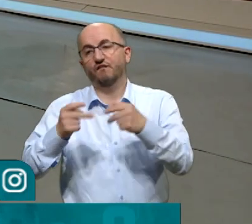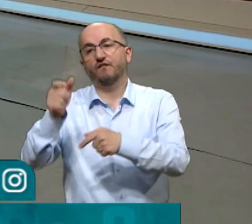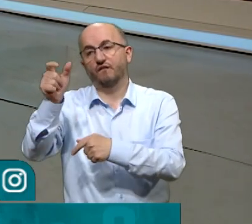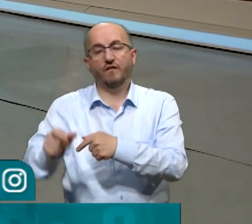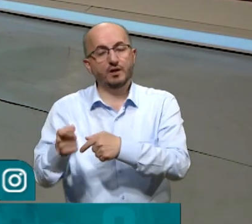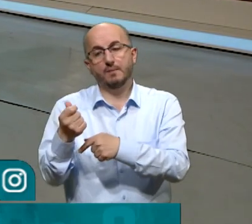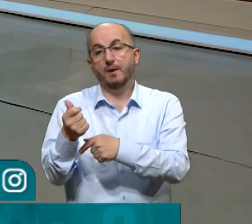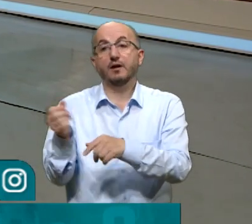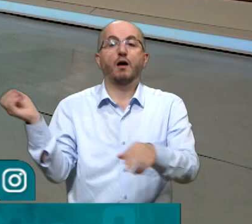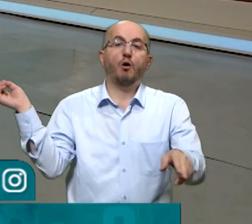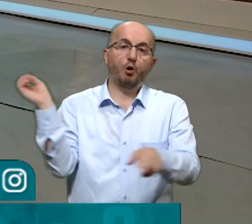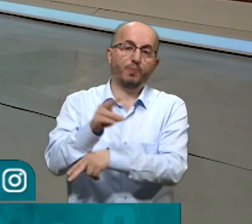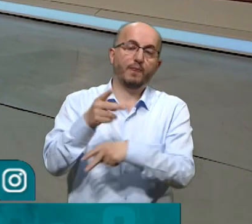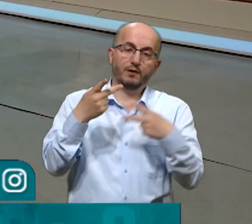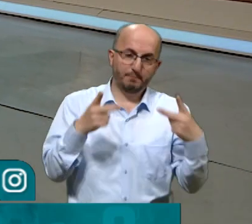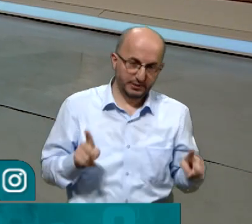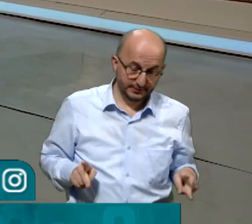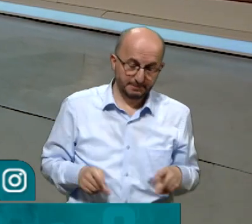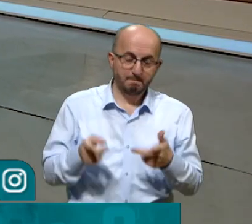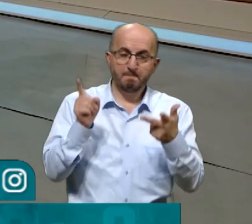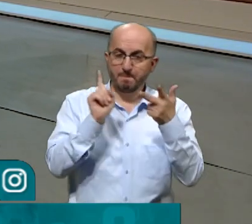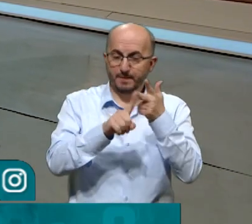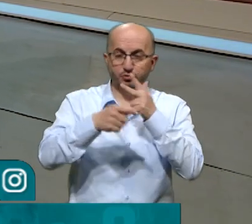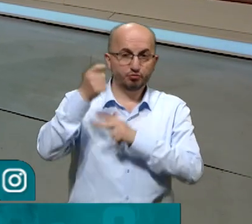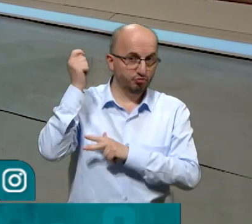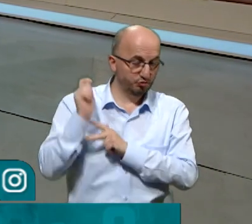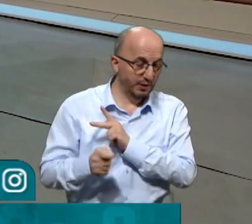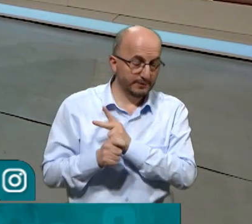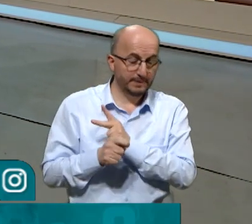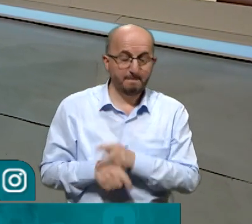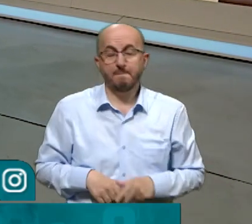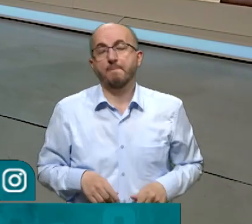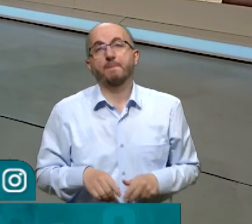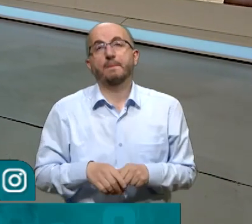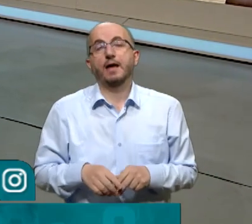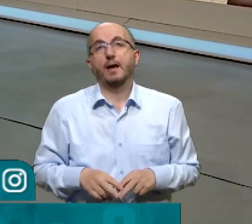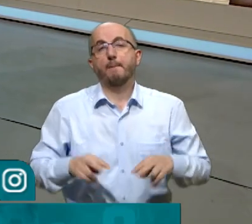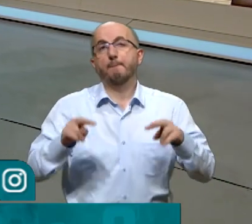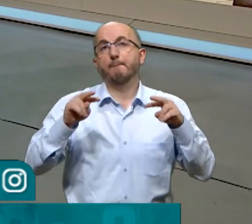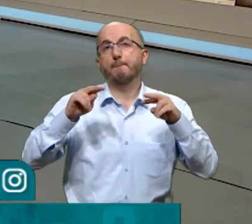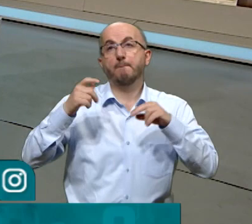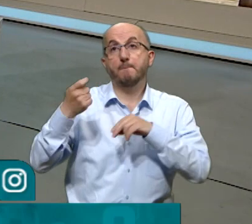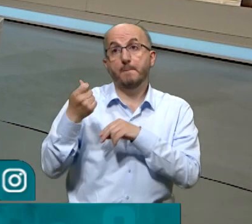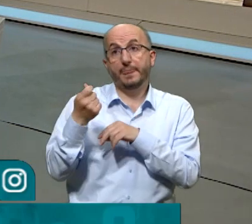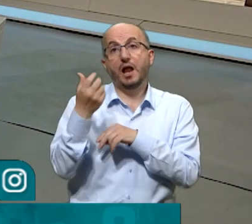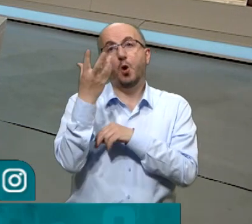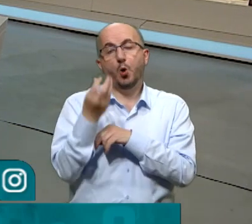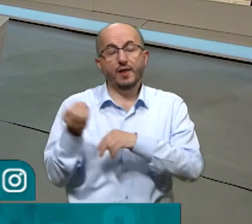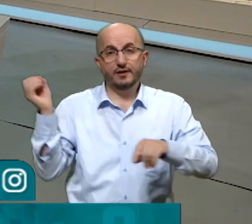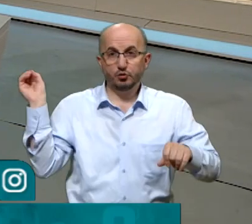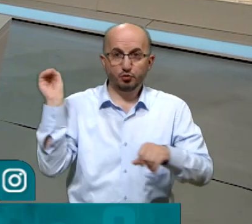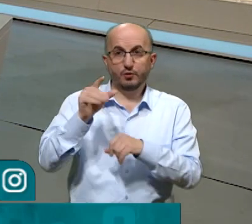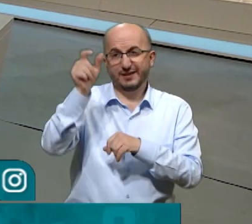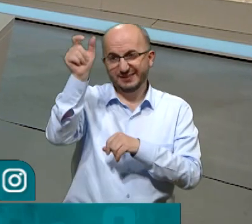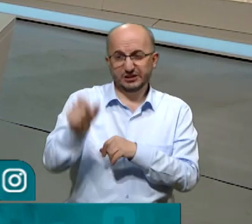veya Bedel gönderilebilir bir 3. şartımız da Bedel olan bu gönderilen